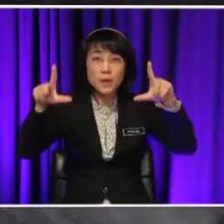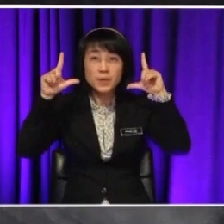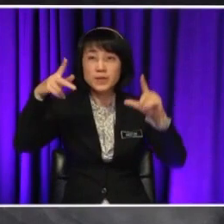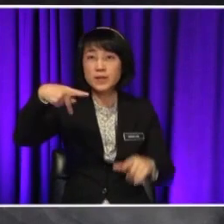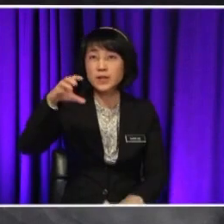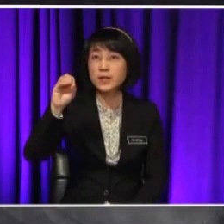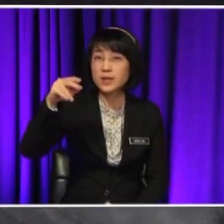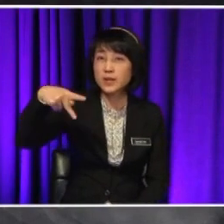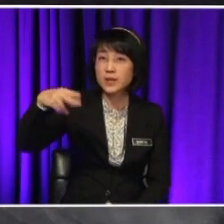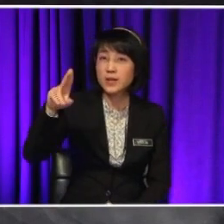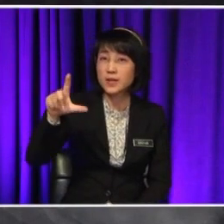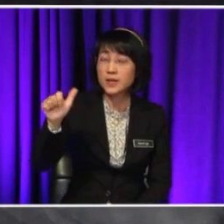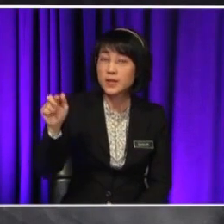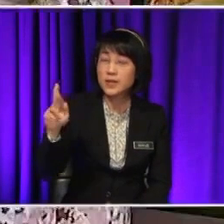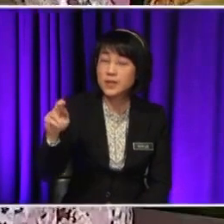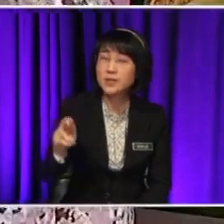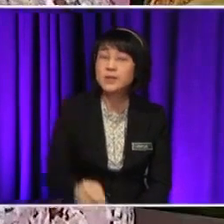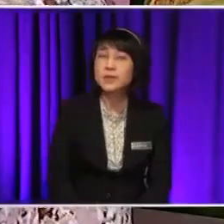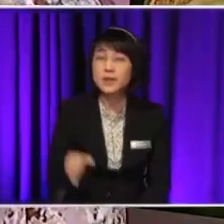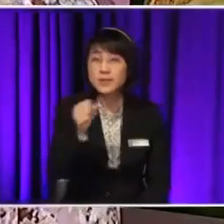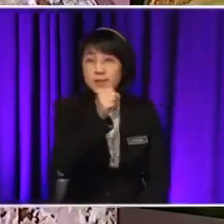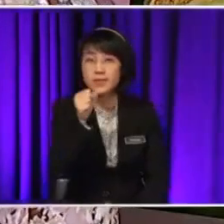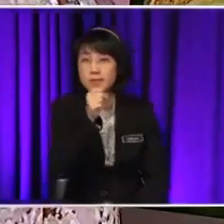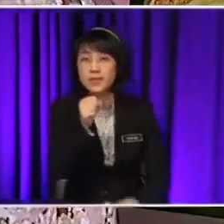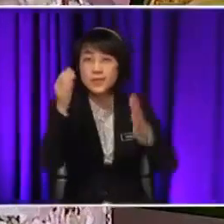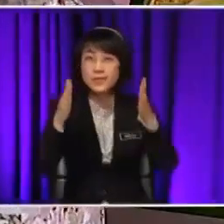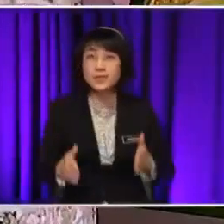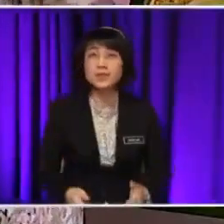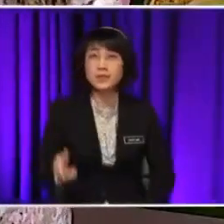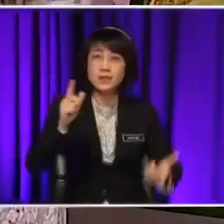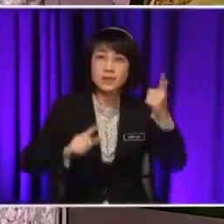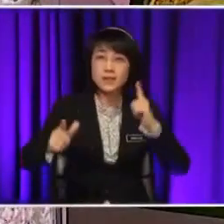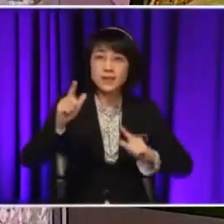popular. Okey, kita teruskan lagi. Silakan, cikgu.